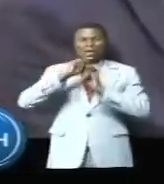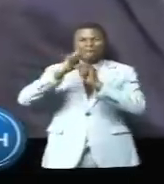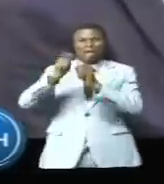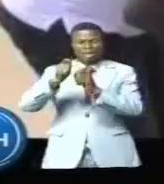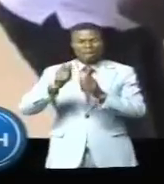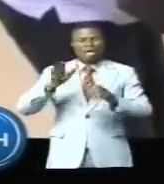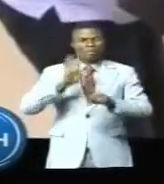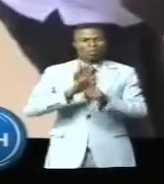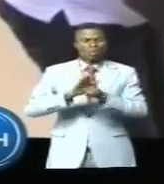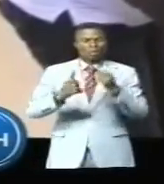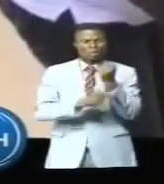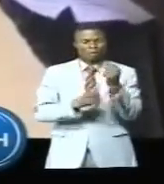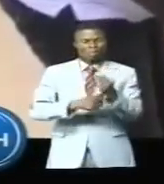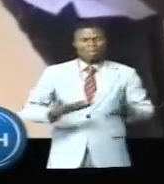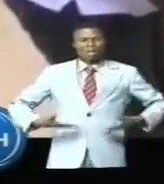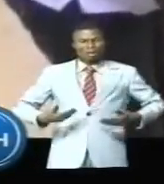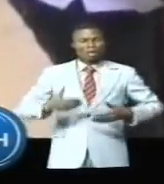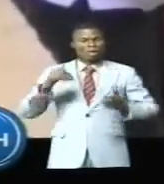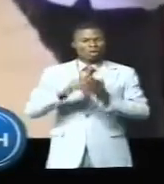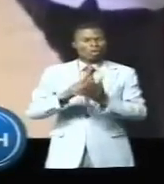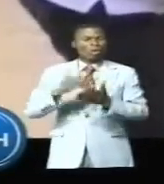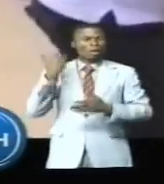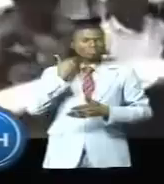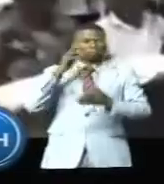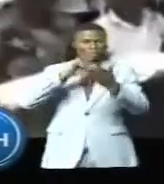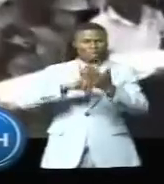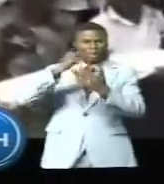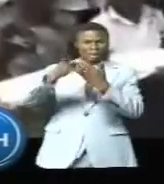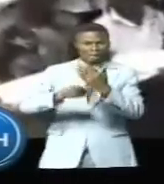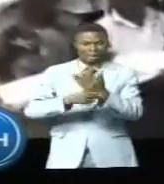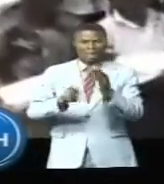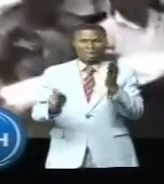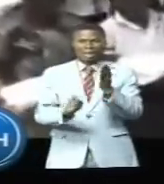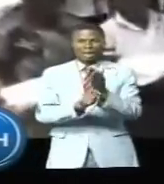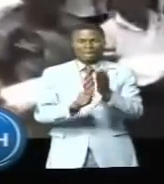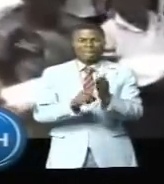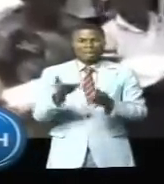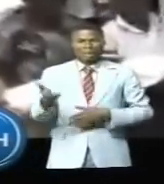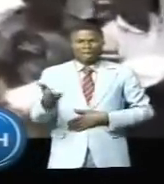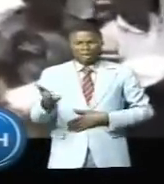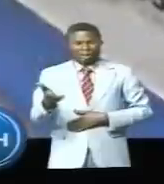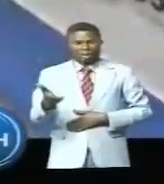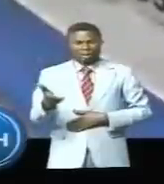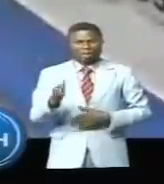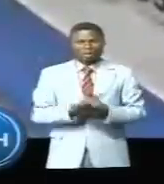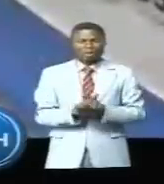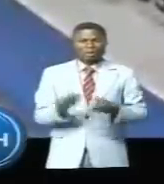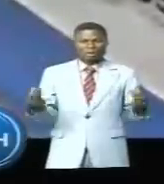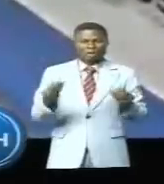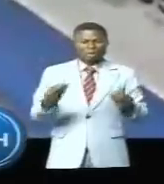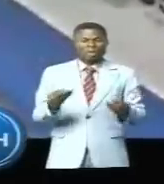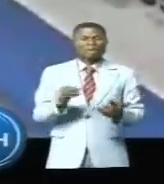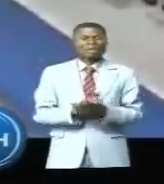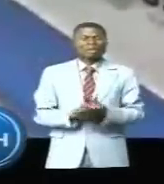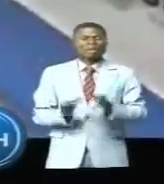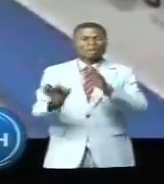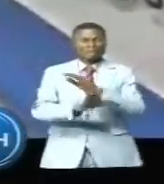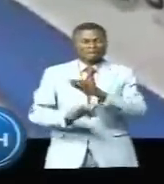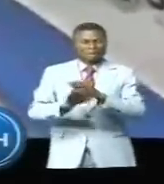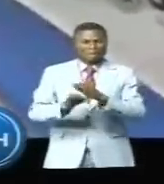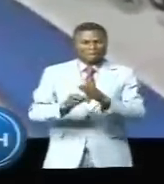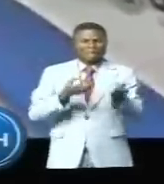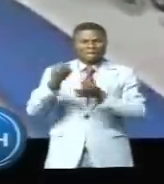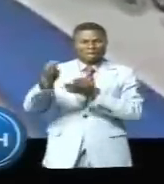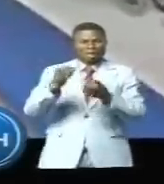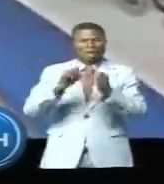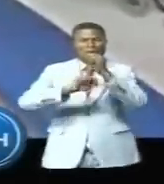salut contre la malaria. Ceci entre dans la stratégie de base de lutte contre le paludisme, la prévention, qui consiste à